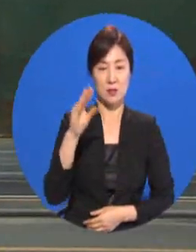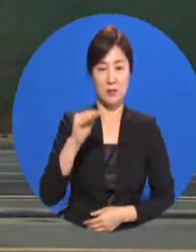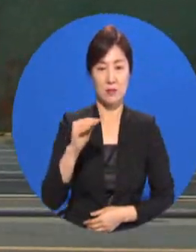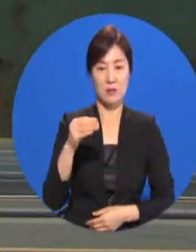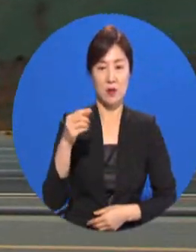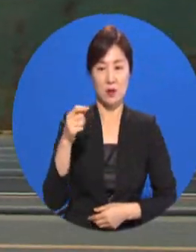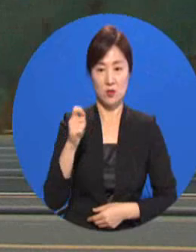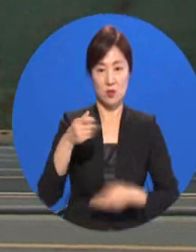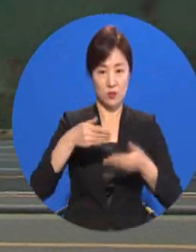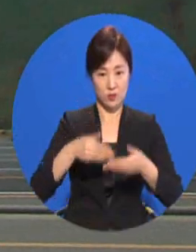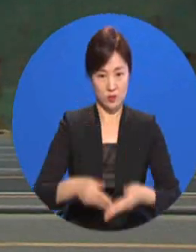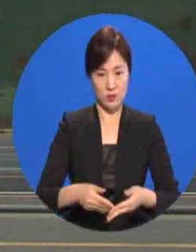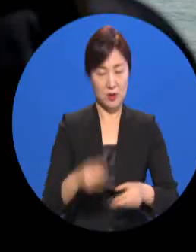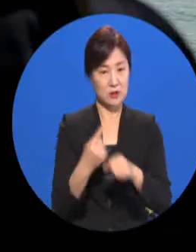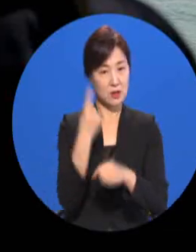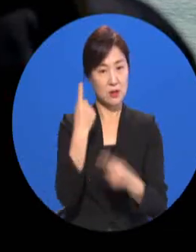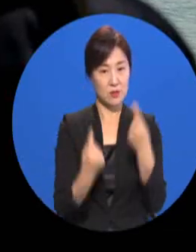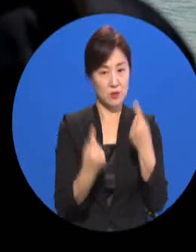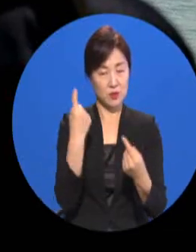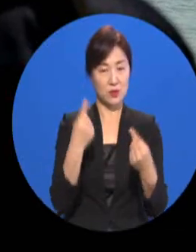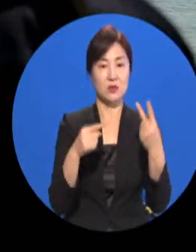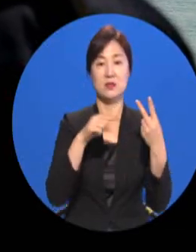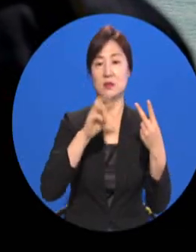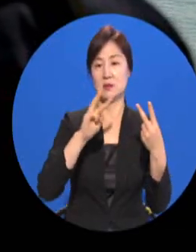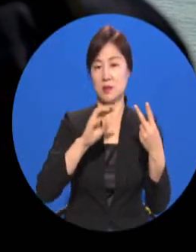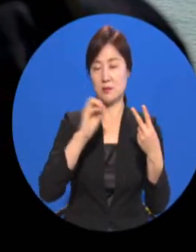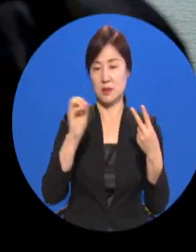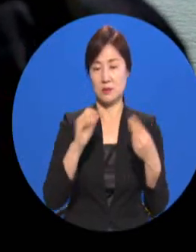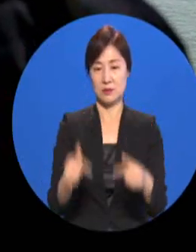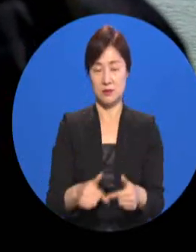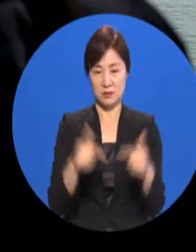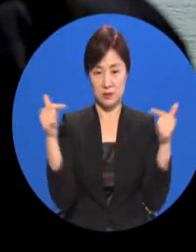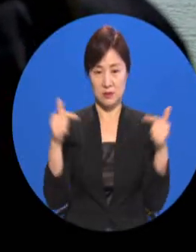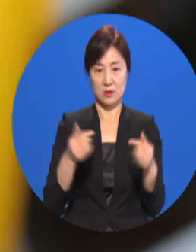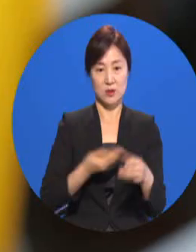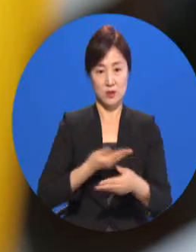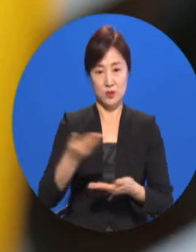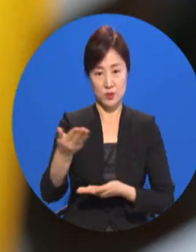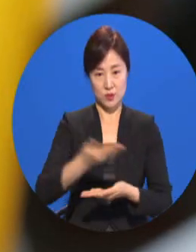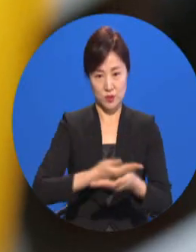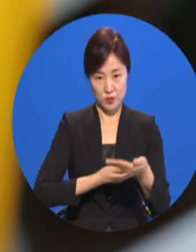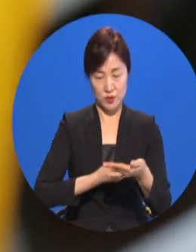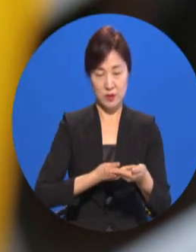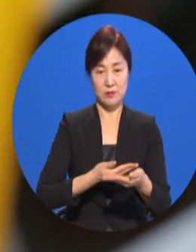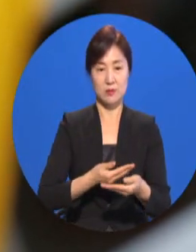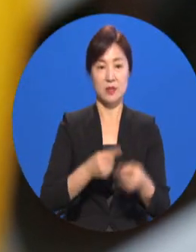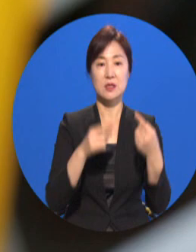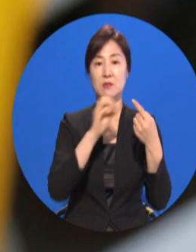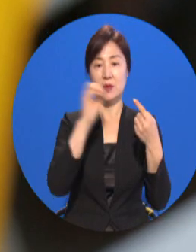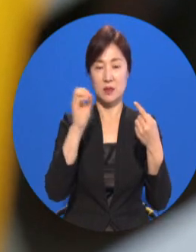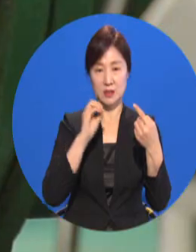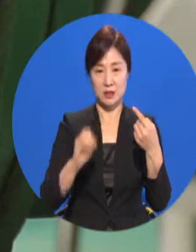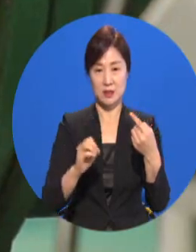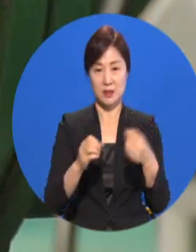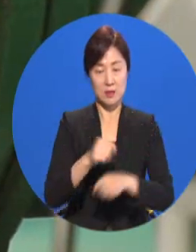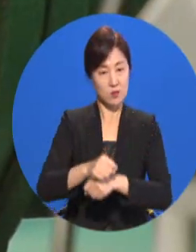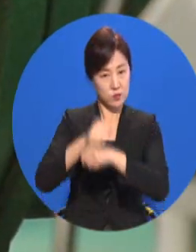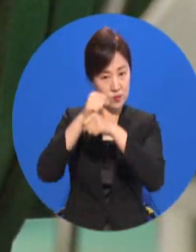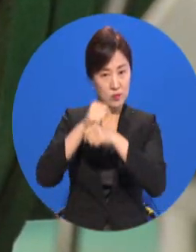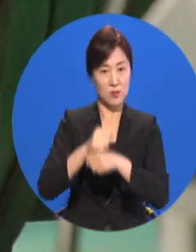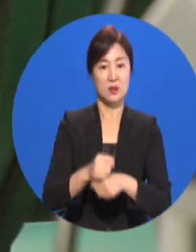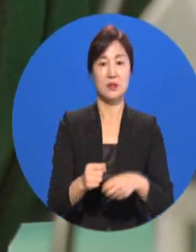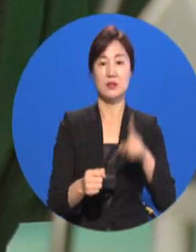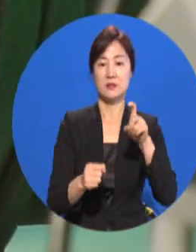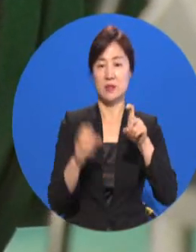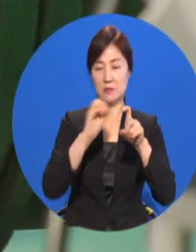늘어난 수치입니다 부문별로는 수출이 물량이 1% 환적 물량은 11% 의 증가율을 기록할